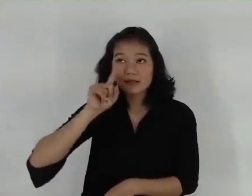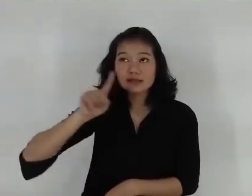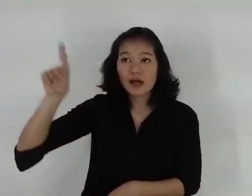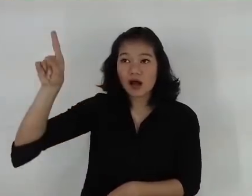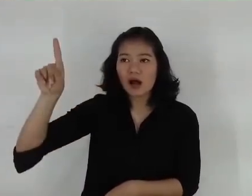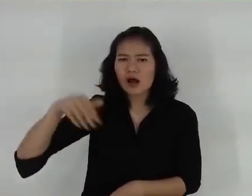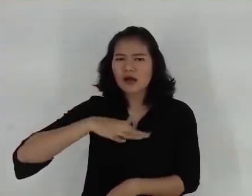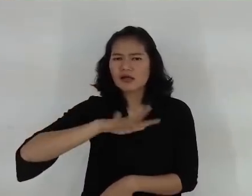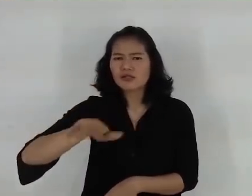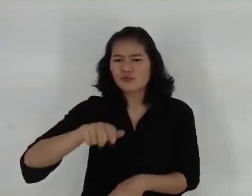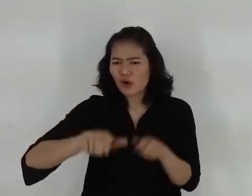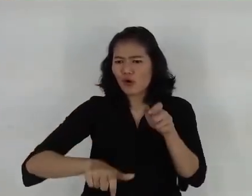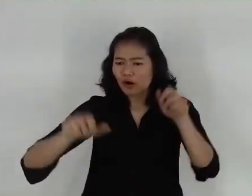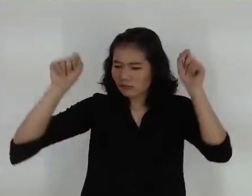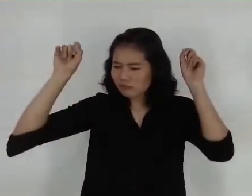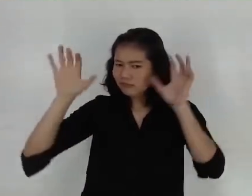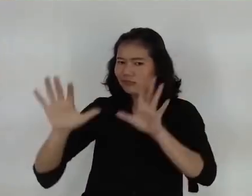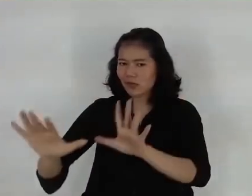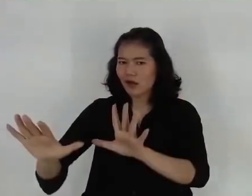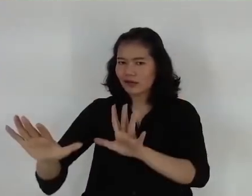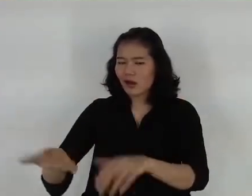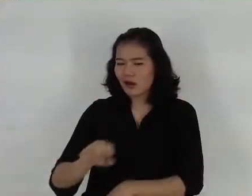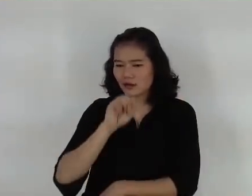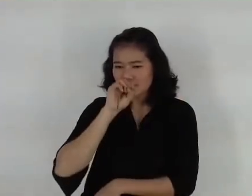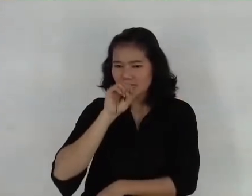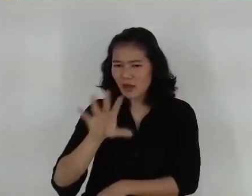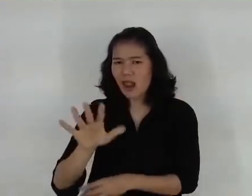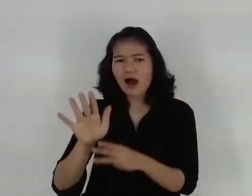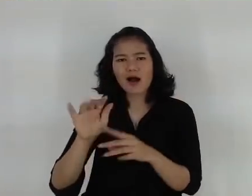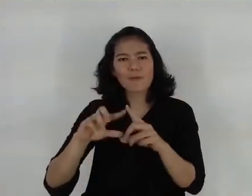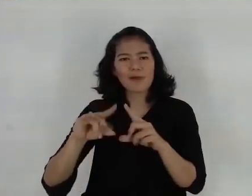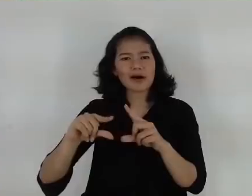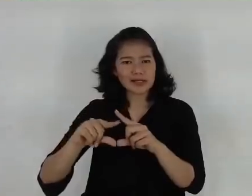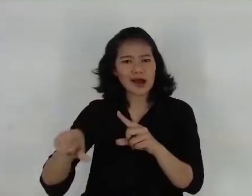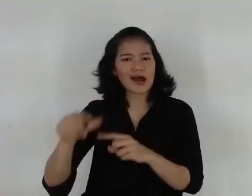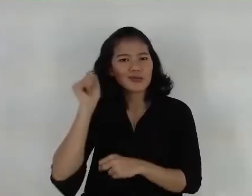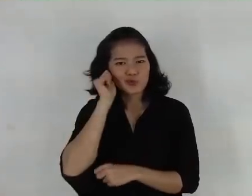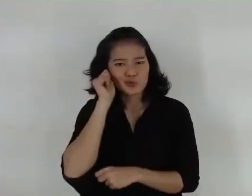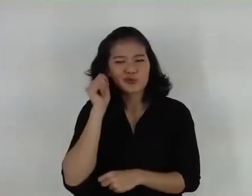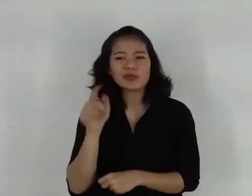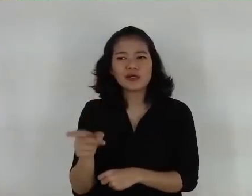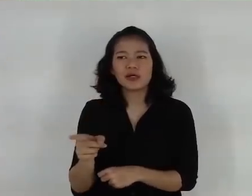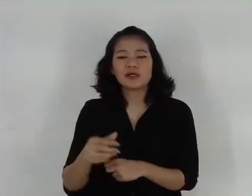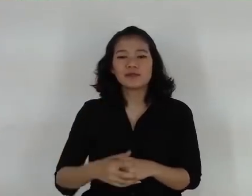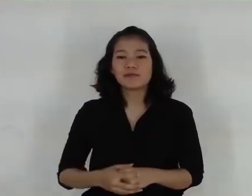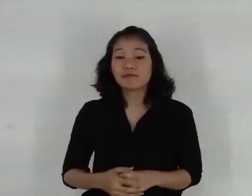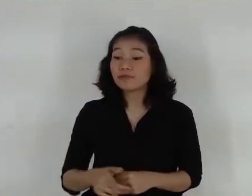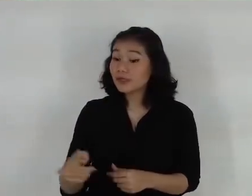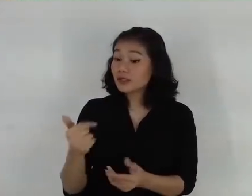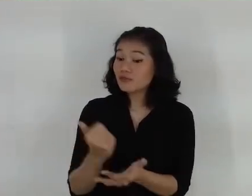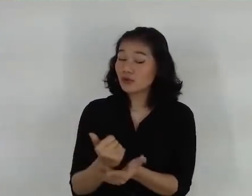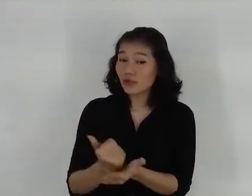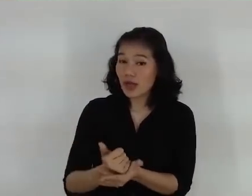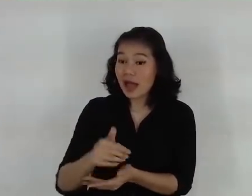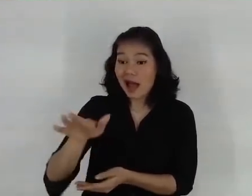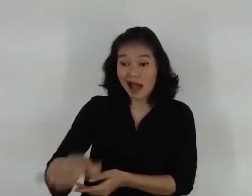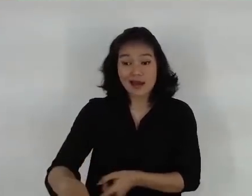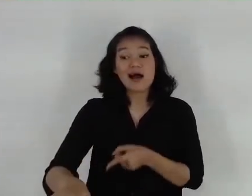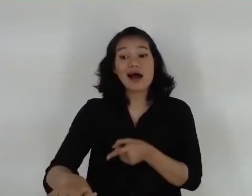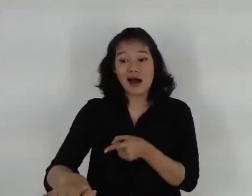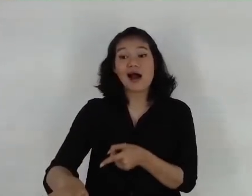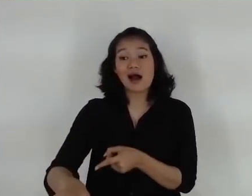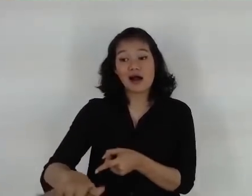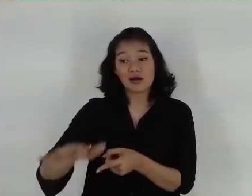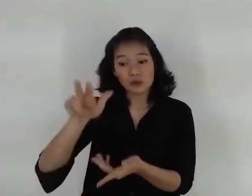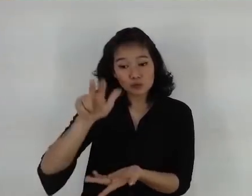Simeon memberkati mereka dan berkata kepada Maria ibu anak itu sesungguhnya anak ini